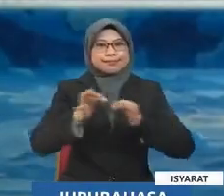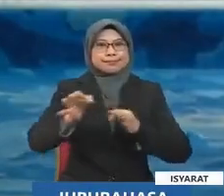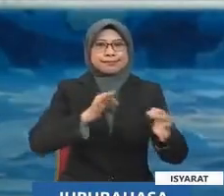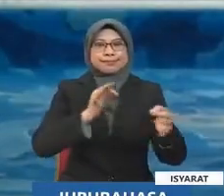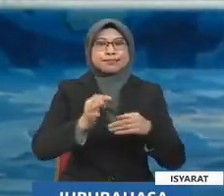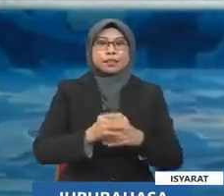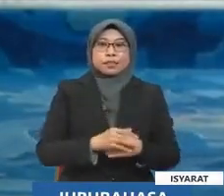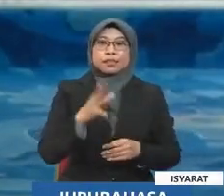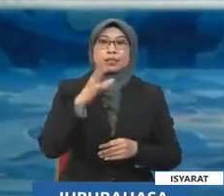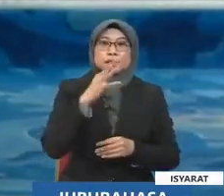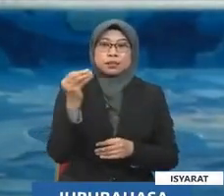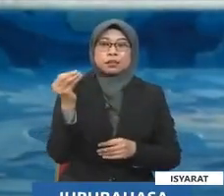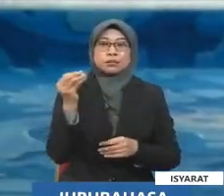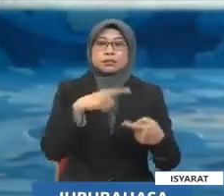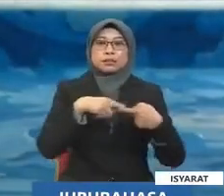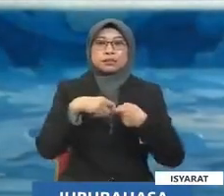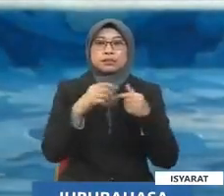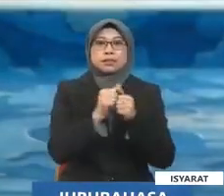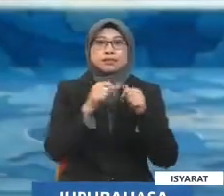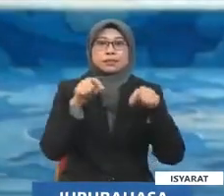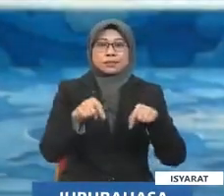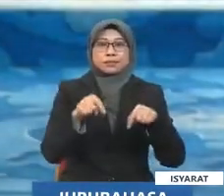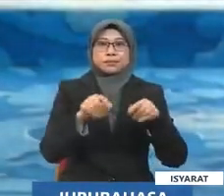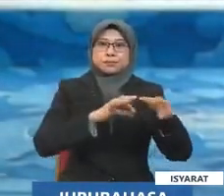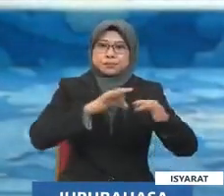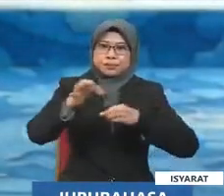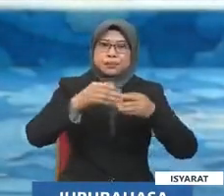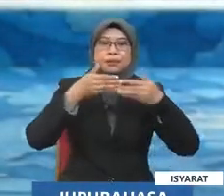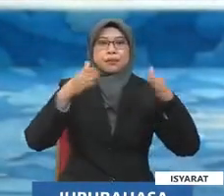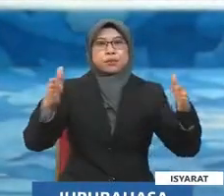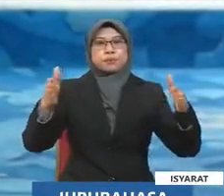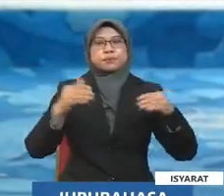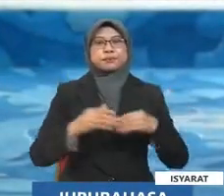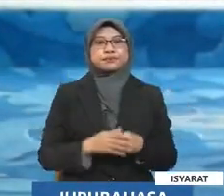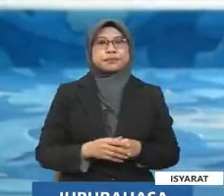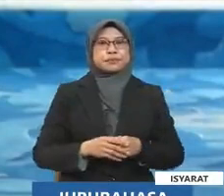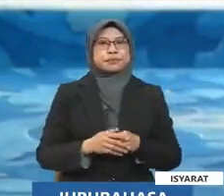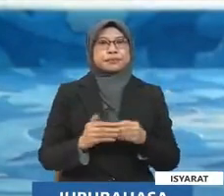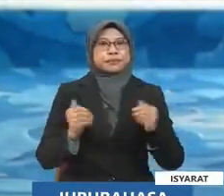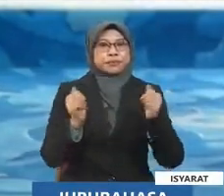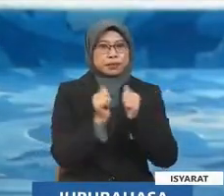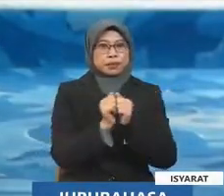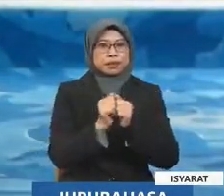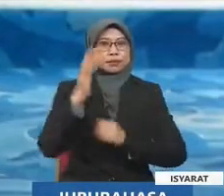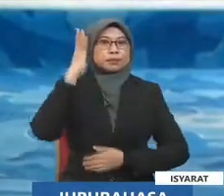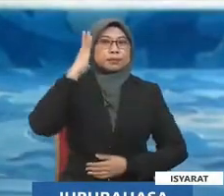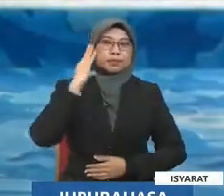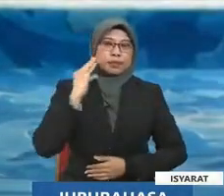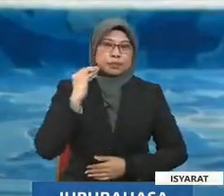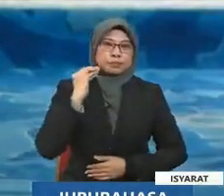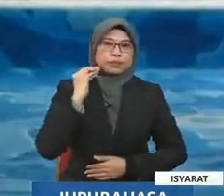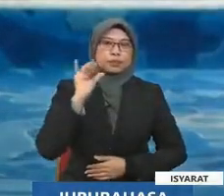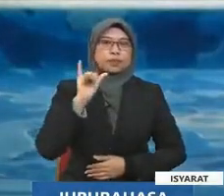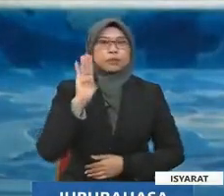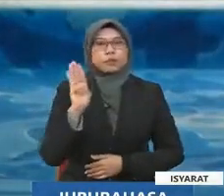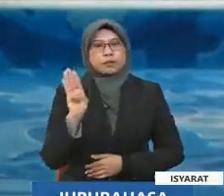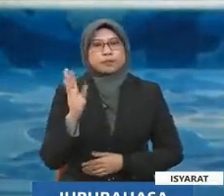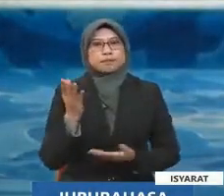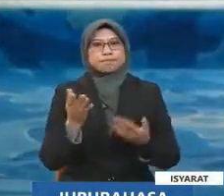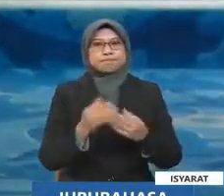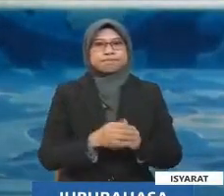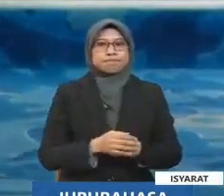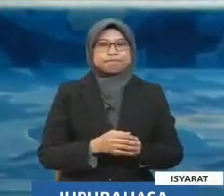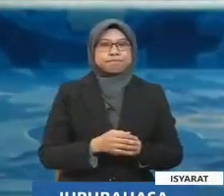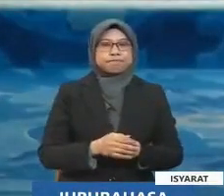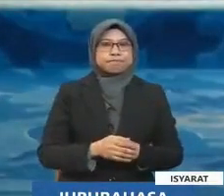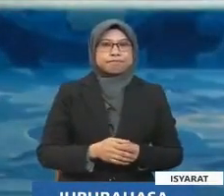penjelasan. Dan terkait dalam perkara ini tentang penerangan umumnya dengan pengalaman Yang Mohd Menteri